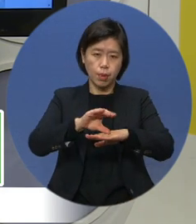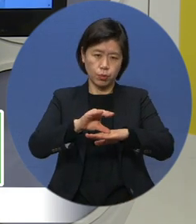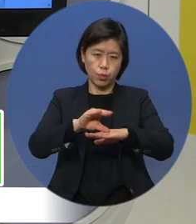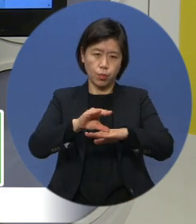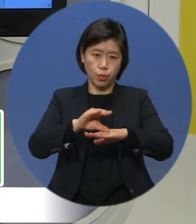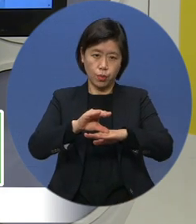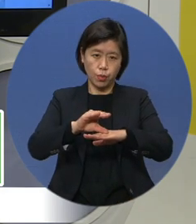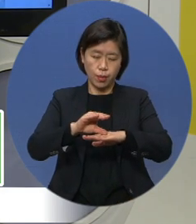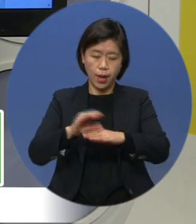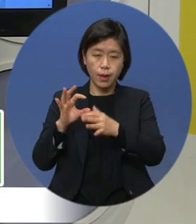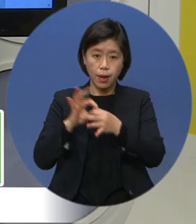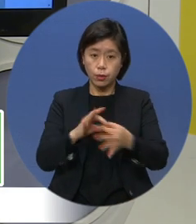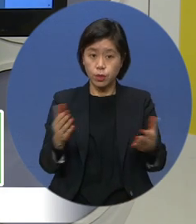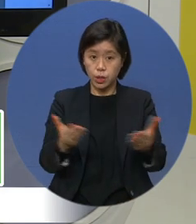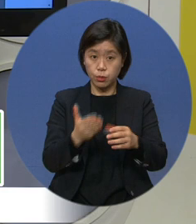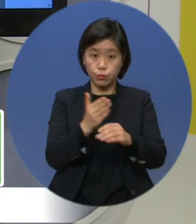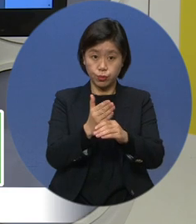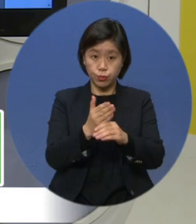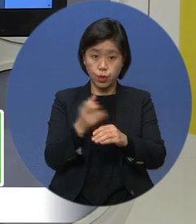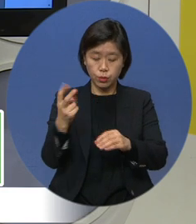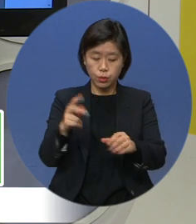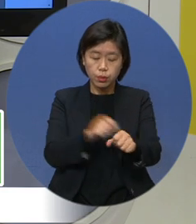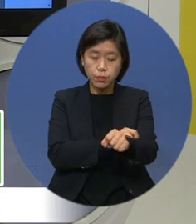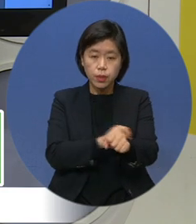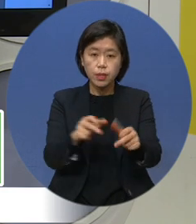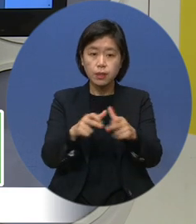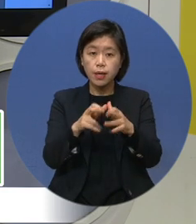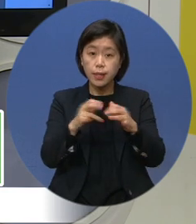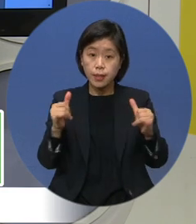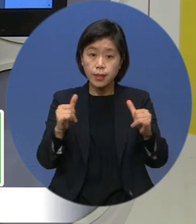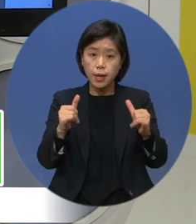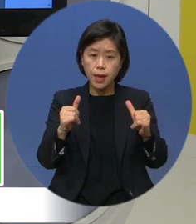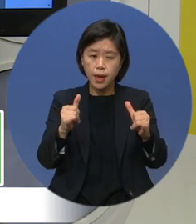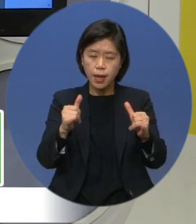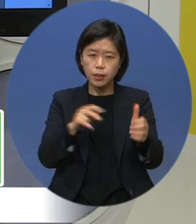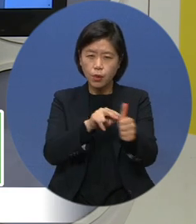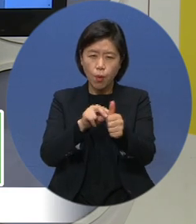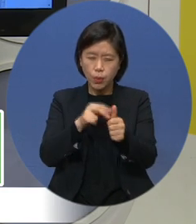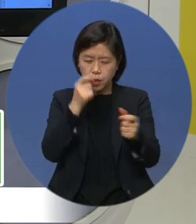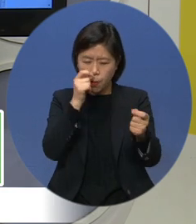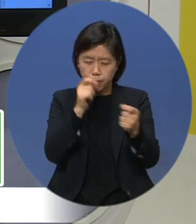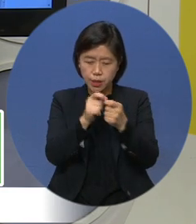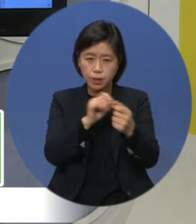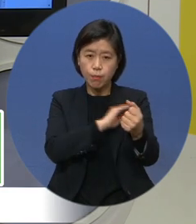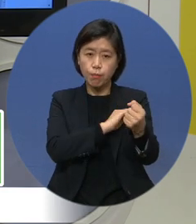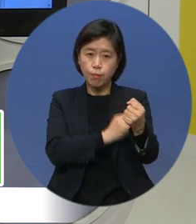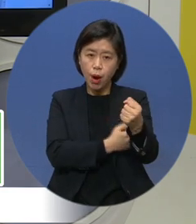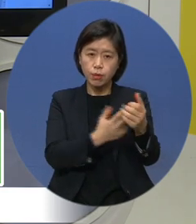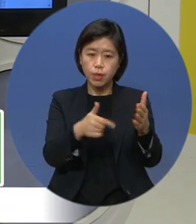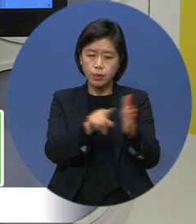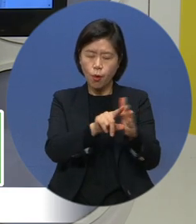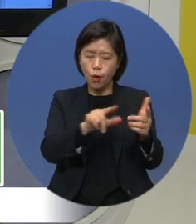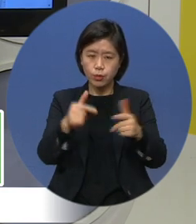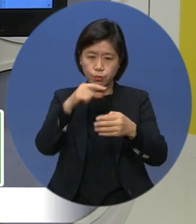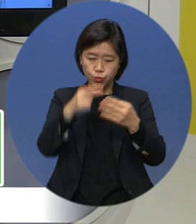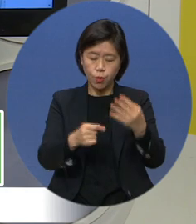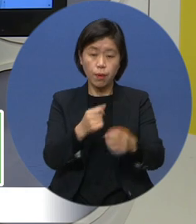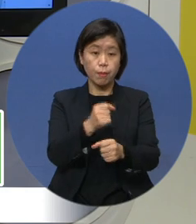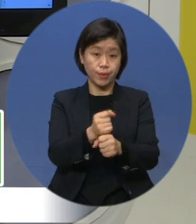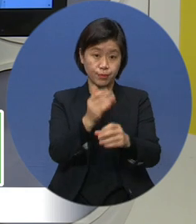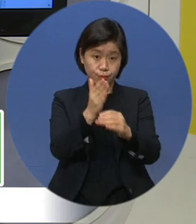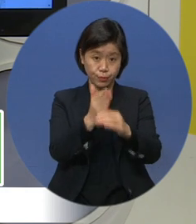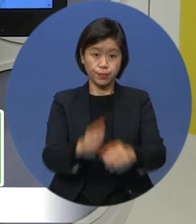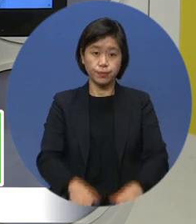특히 장애인들의 정부 접근권 의 집중적으로 관심을 두고 관련 프로그램을 제작하고 있습니다